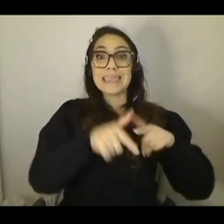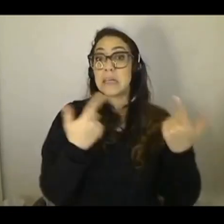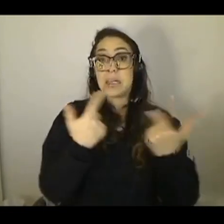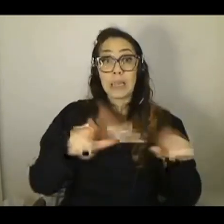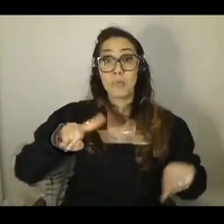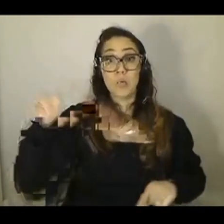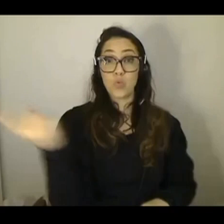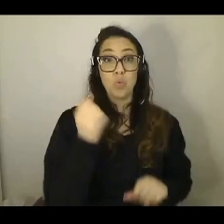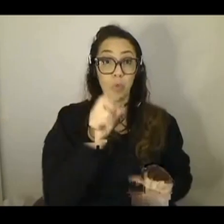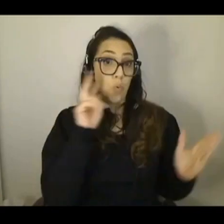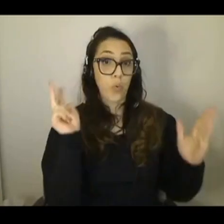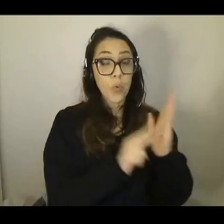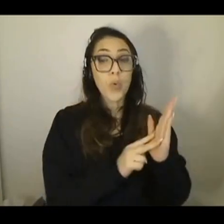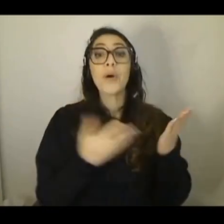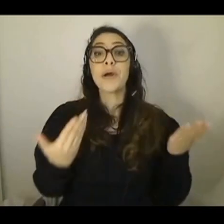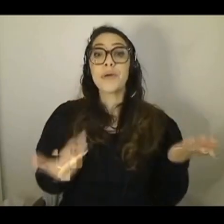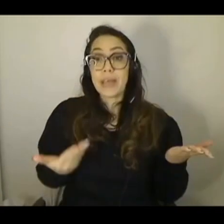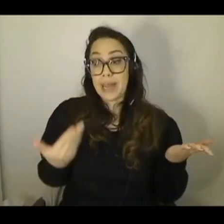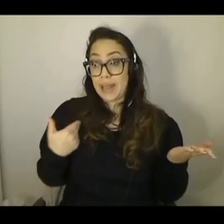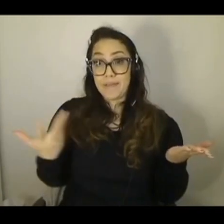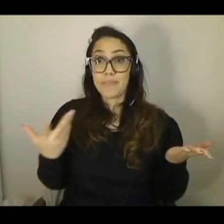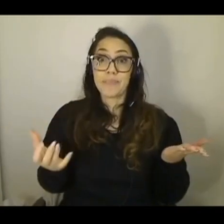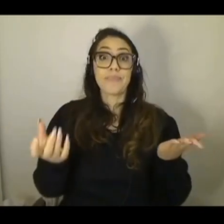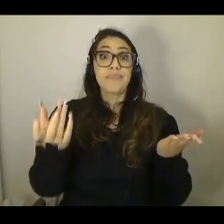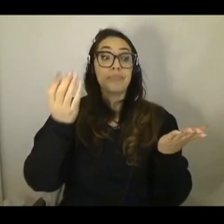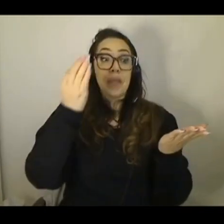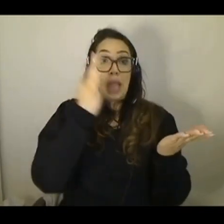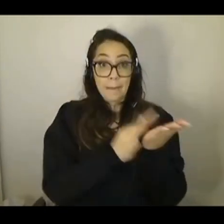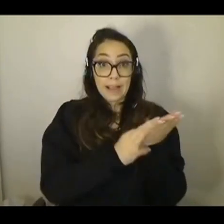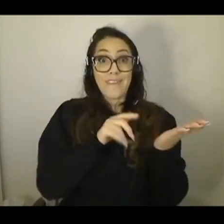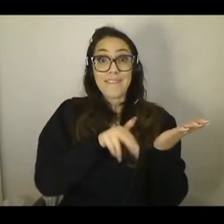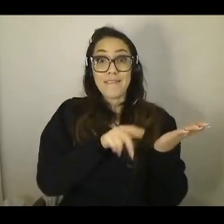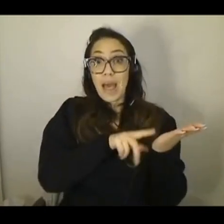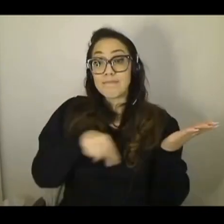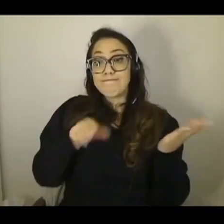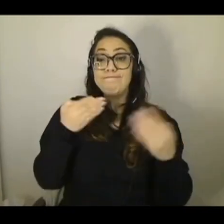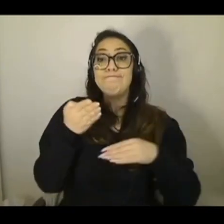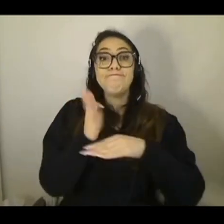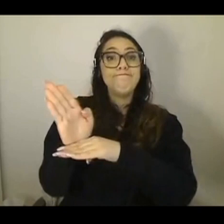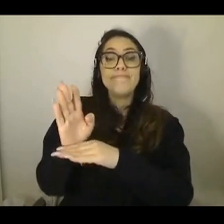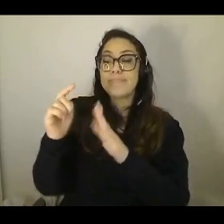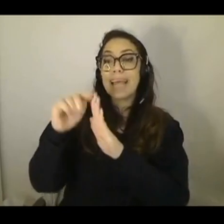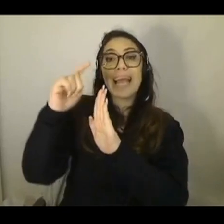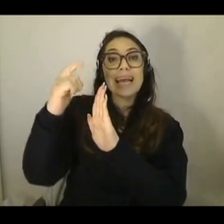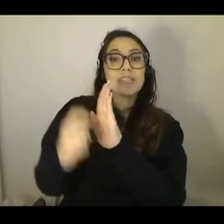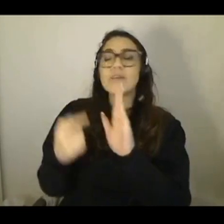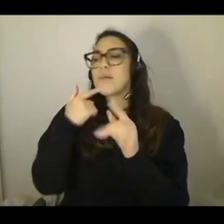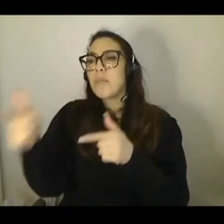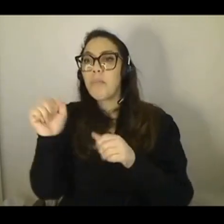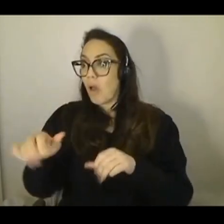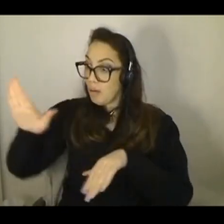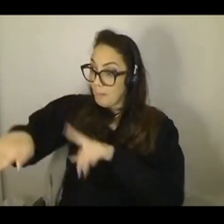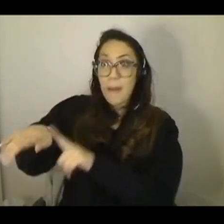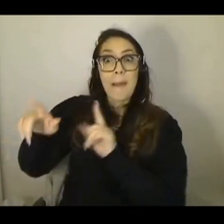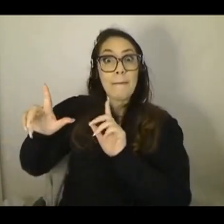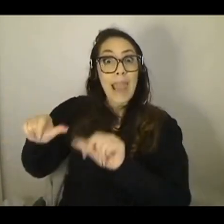va mettre sur notre application un petit questionnaire, justement, parce que notre application est participative. Quelqu'un peut déclarer une place de parking, peut déclarer un toilette,